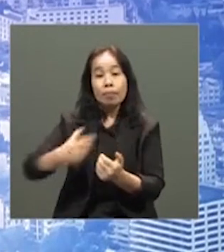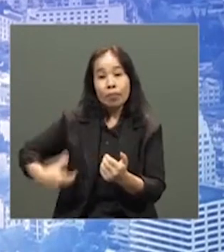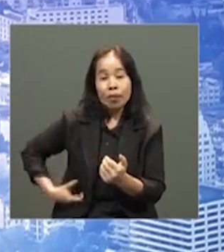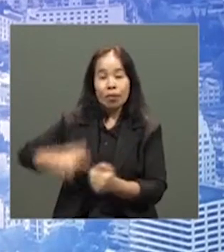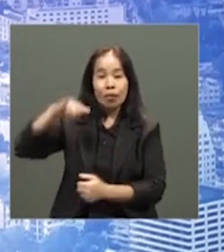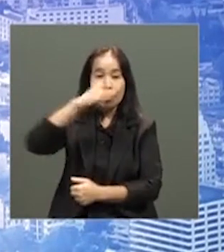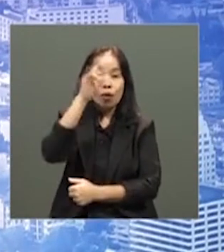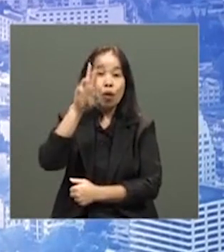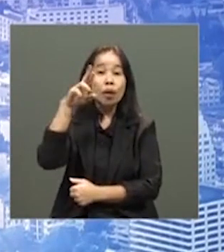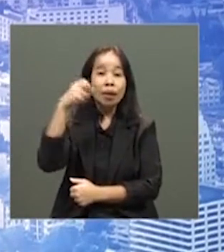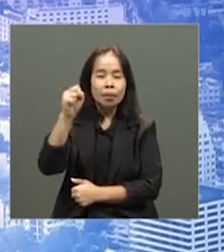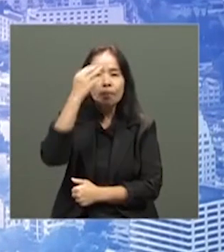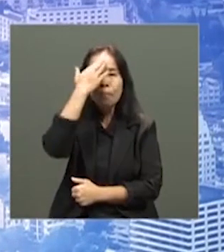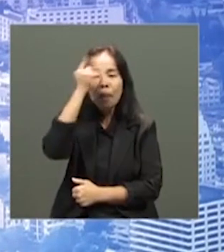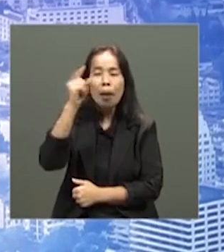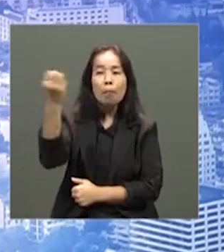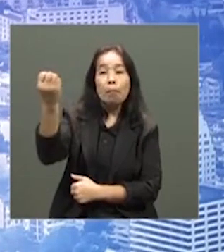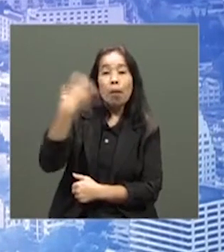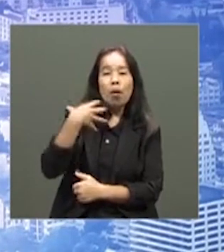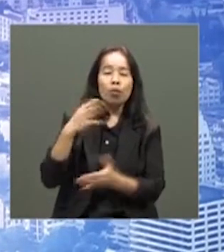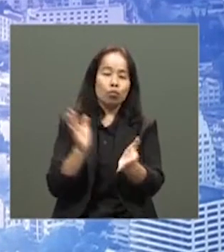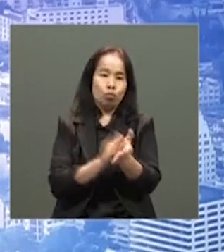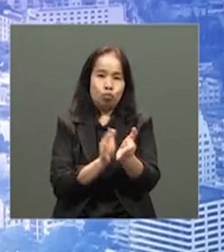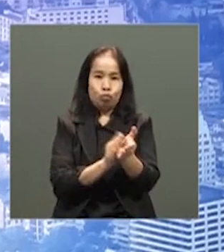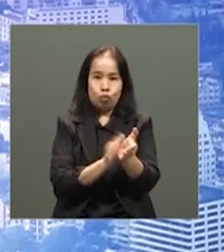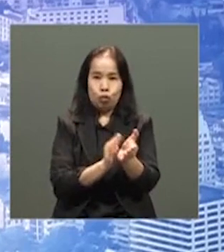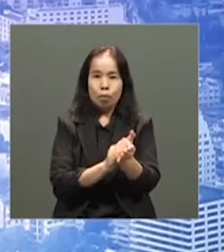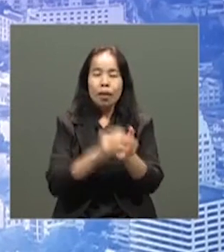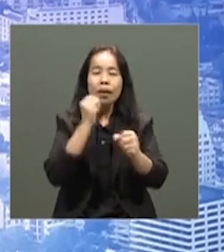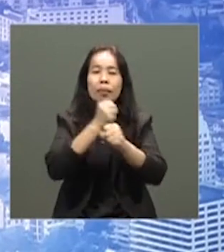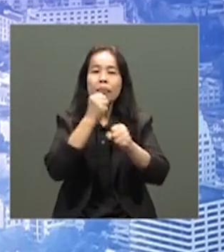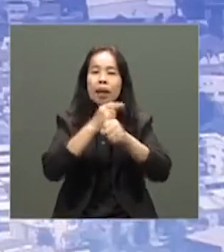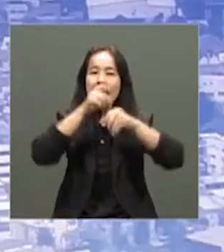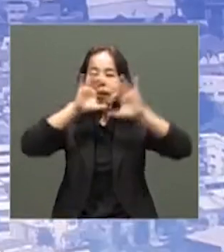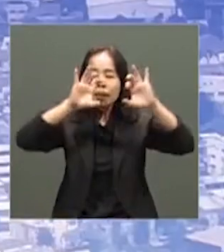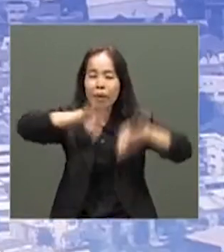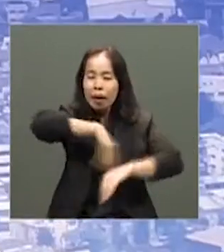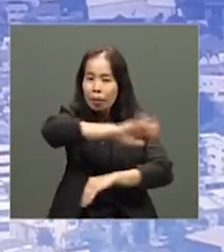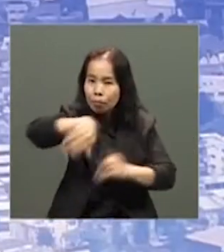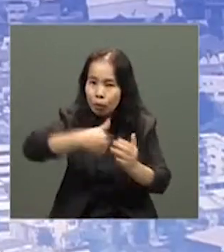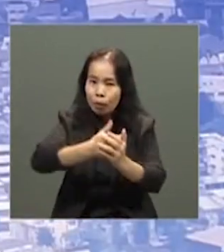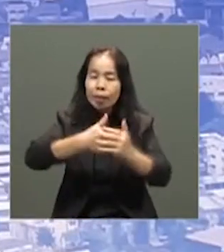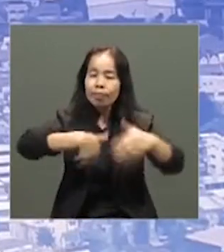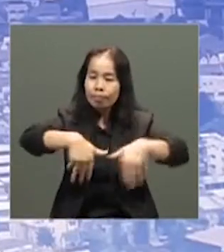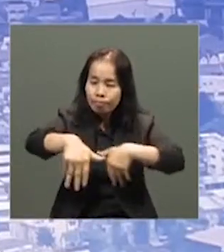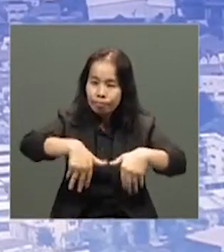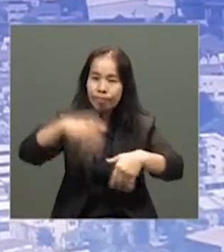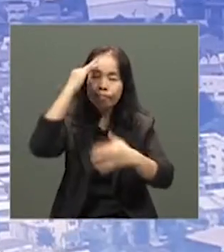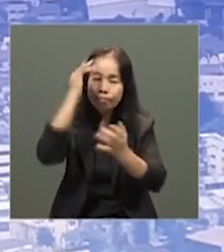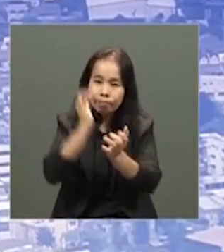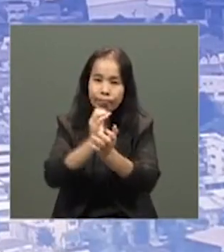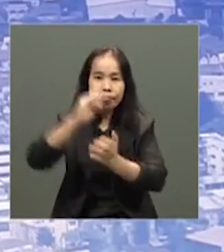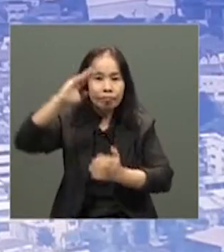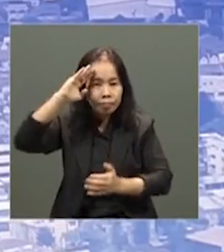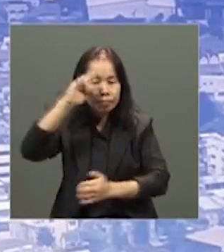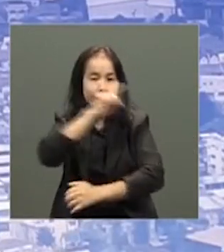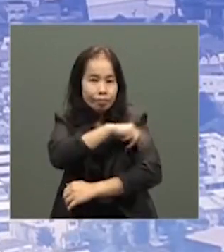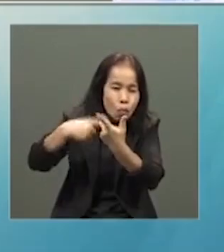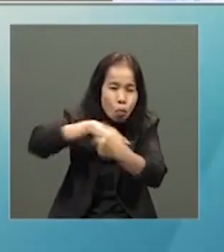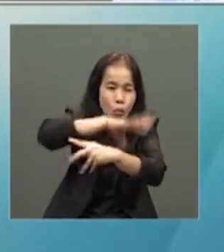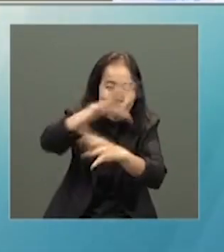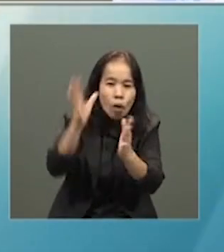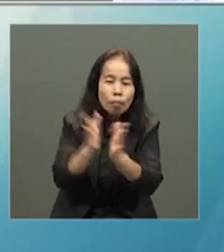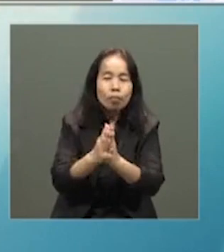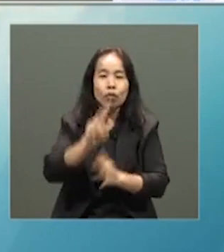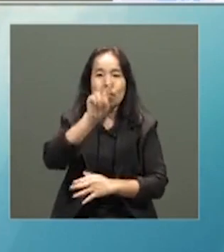มข้นระหว่างวันที่5ถึง10เมษายนที่โรงพยาบาลป่าตองตรวจ 1,712 รายพบ